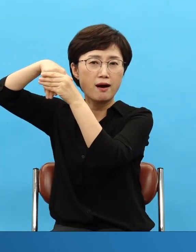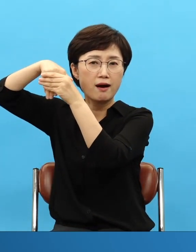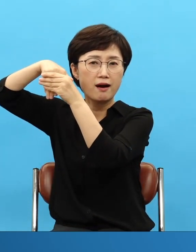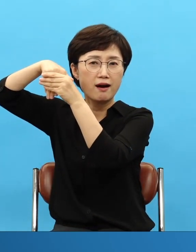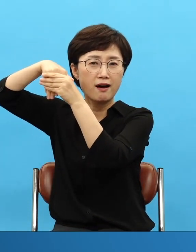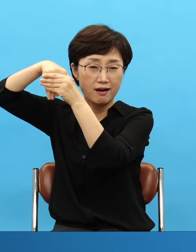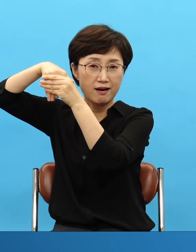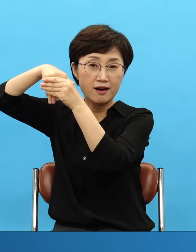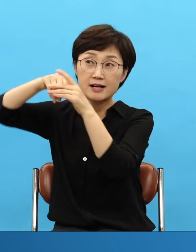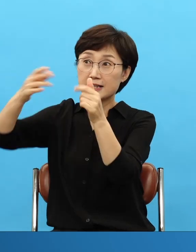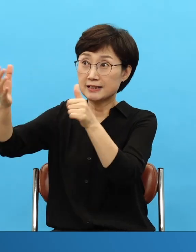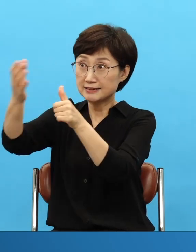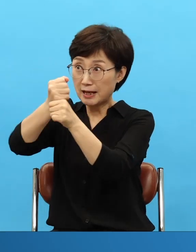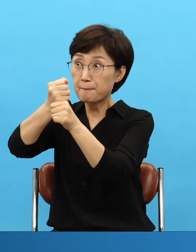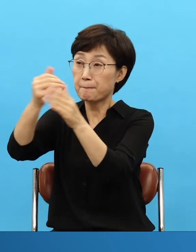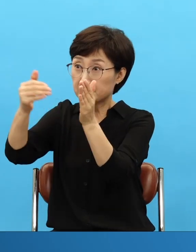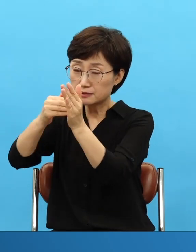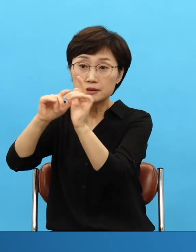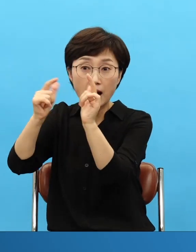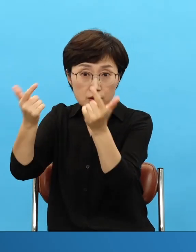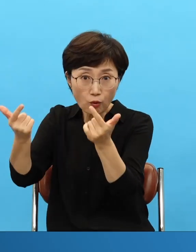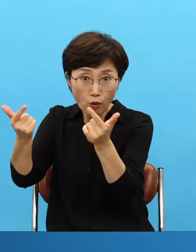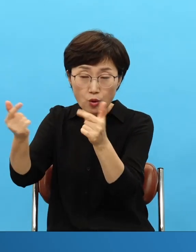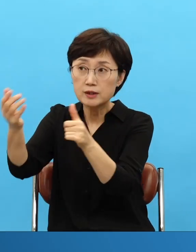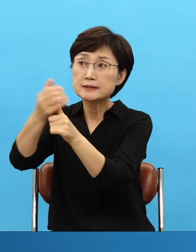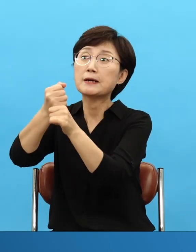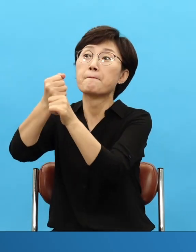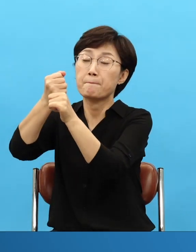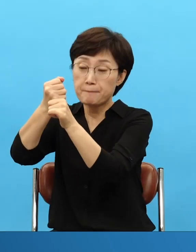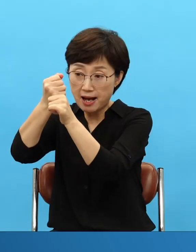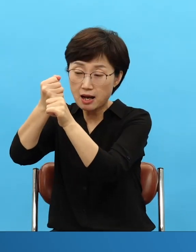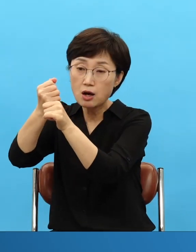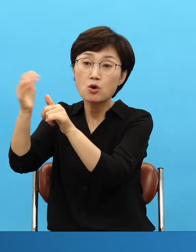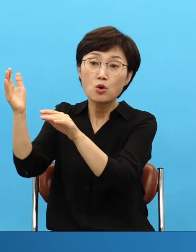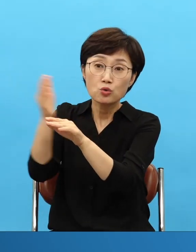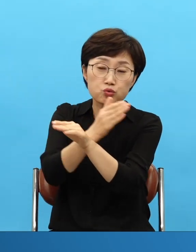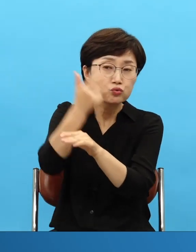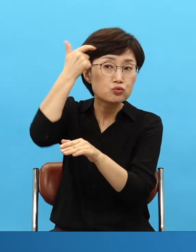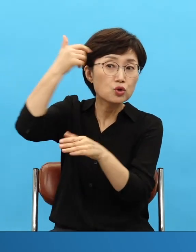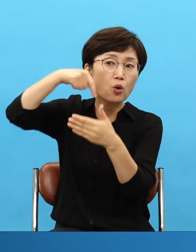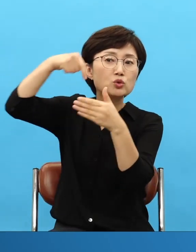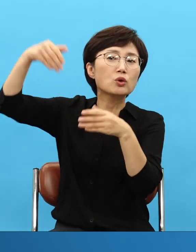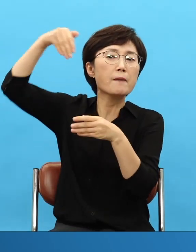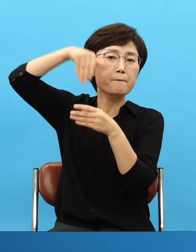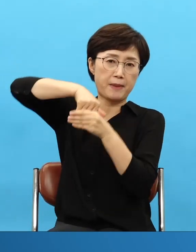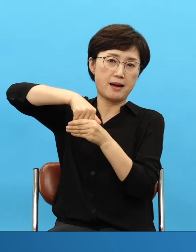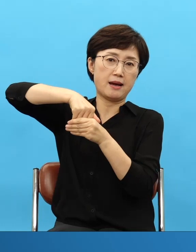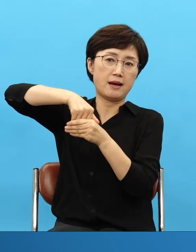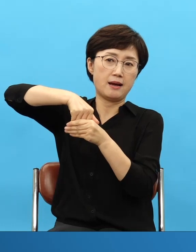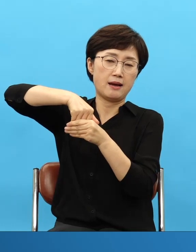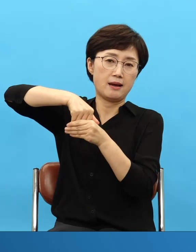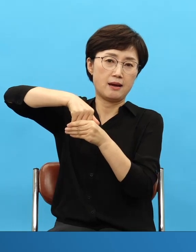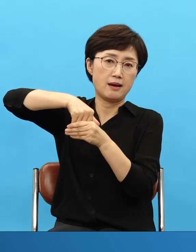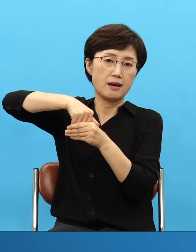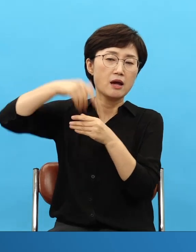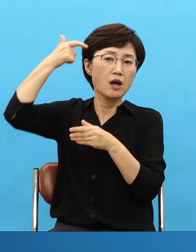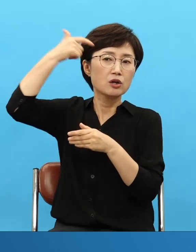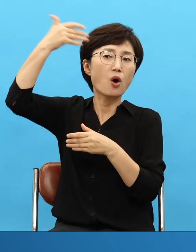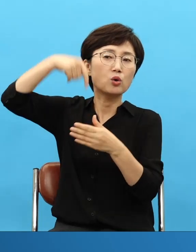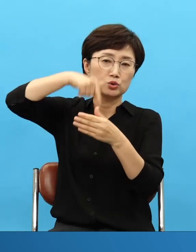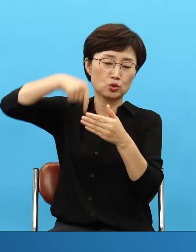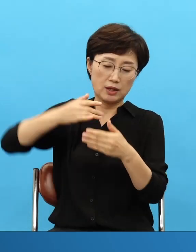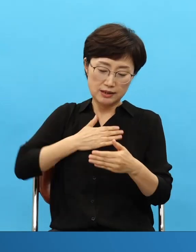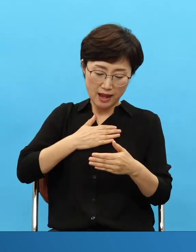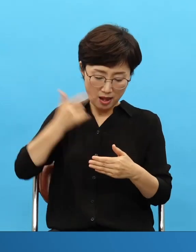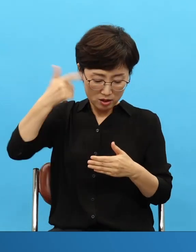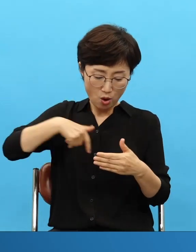그러면 나의 모든 삶이 뒤바뀌게 돼요. And once that happens, your entire life will be 영혼 transformed 속에 들어가요. because it enters into